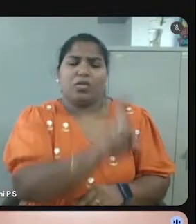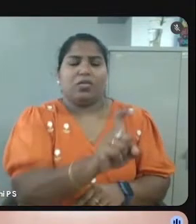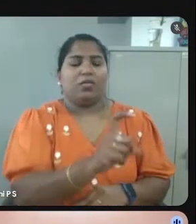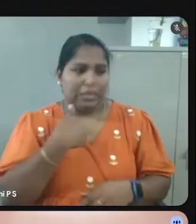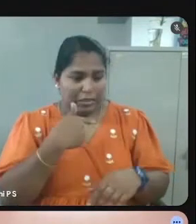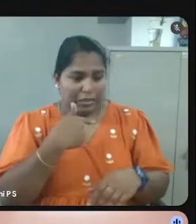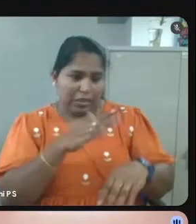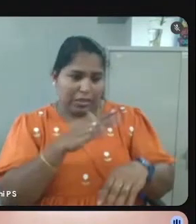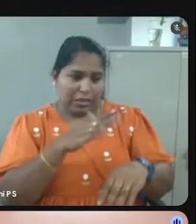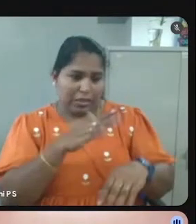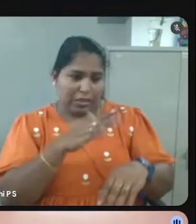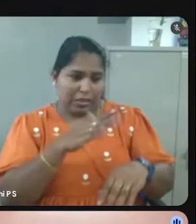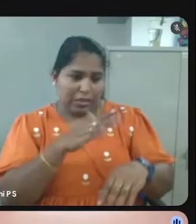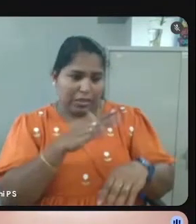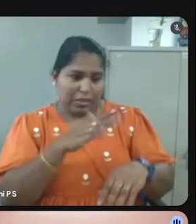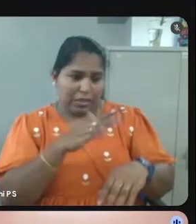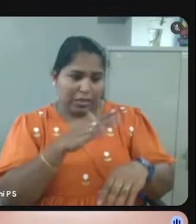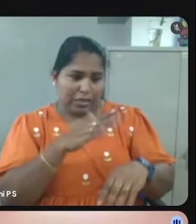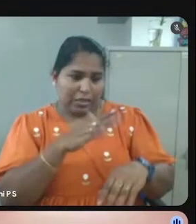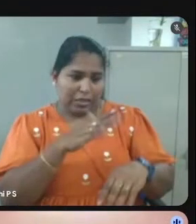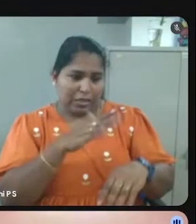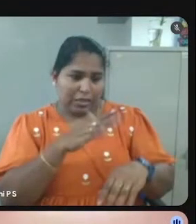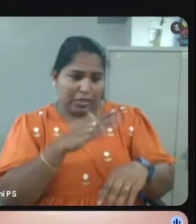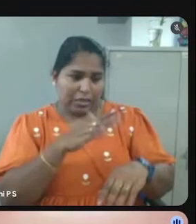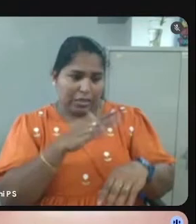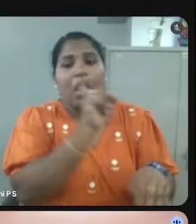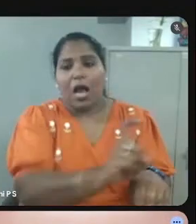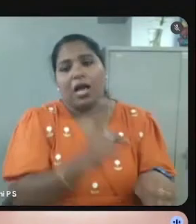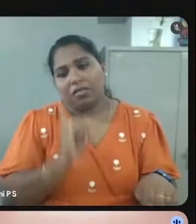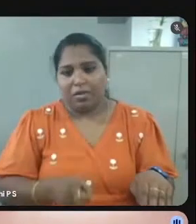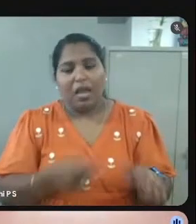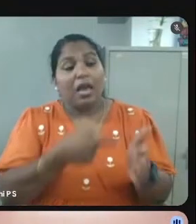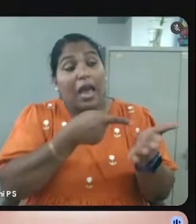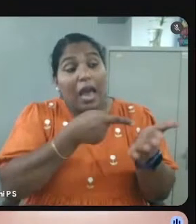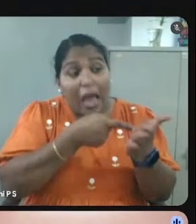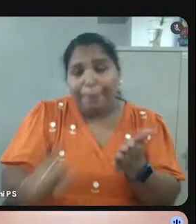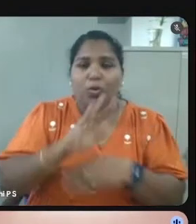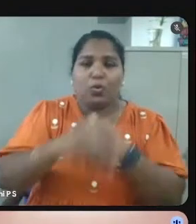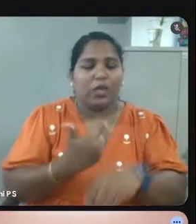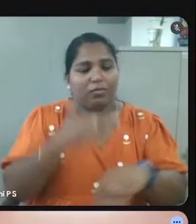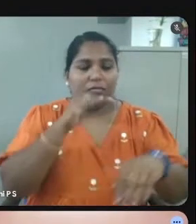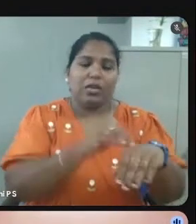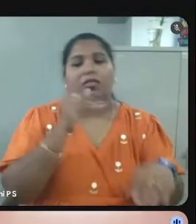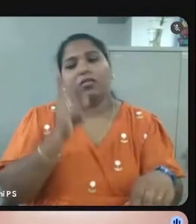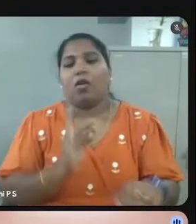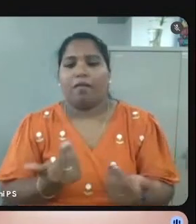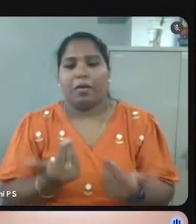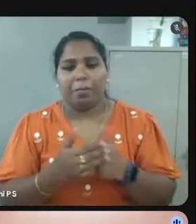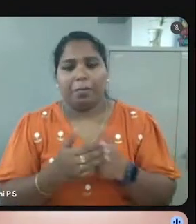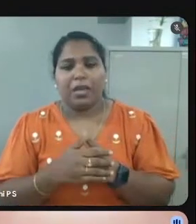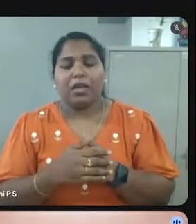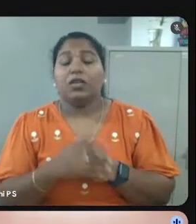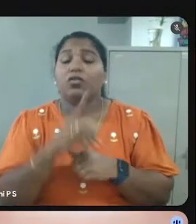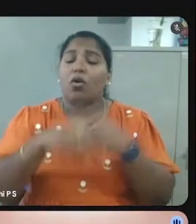യുവർ ഹാൻഡ്? അങ്ങനെ ഒരു കൺസേണോടെ ഫിസിക്കൽ ഡിസബിലിറ്റി ഉള്ള ആൾക്കാർക്ക് തെറപ്യൂട്ടിക് ടച്ച് എന്ന് പറയും. അങ്ങനെ